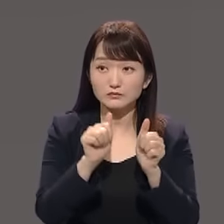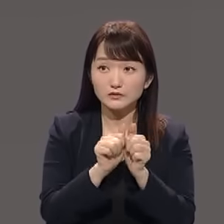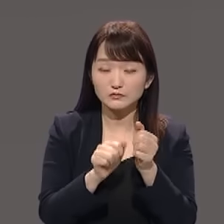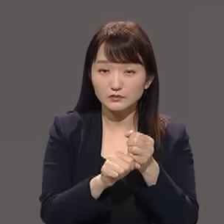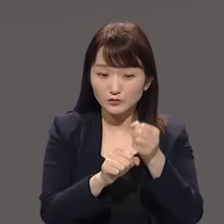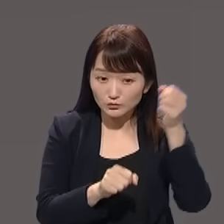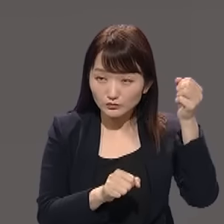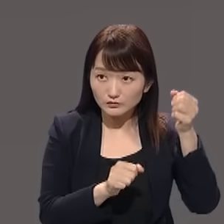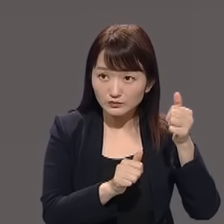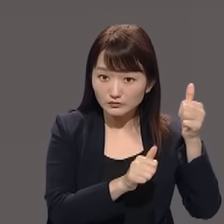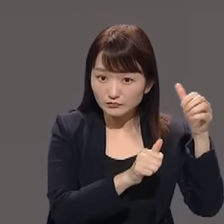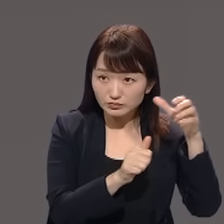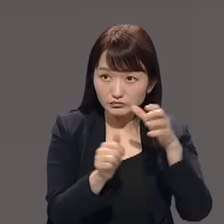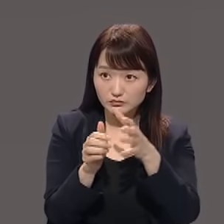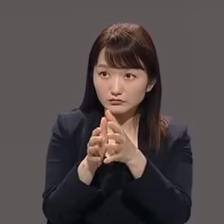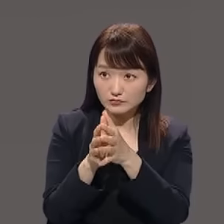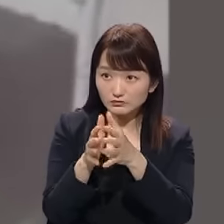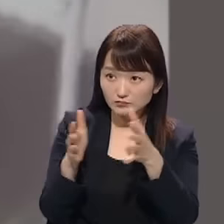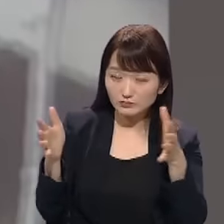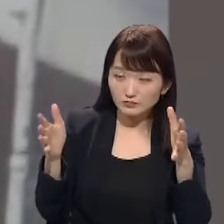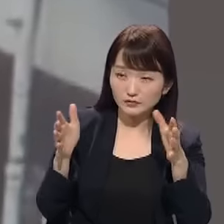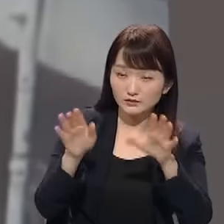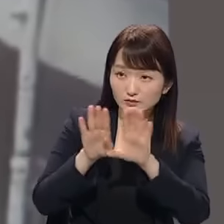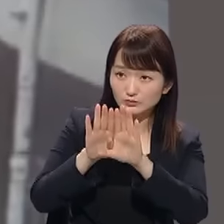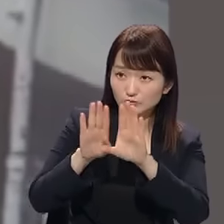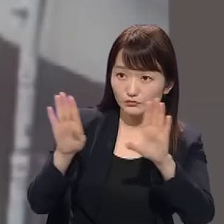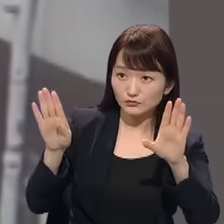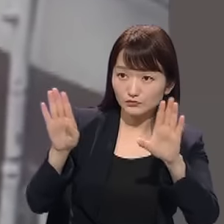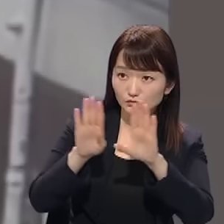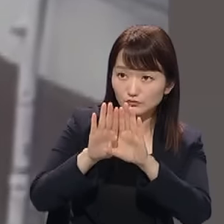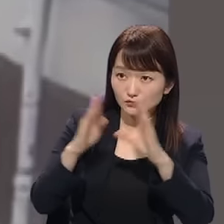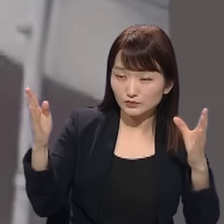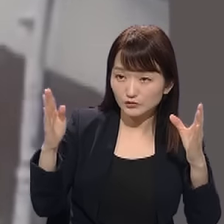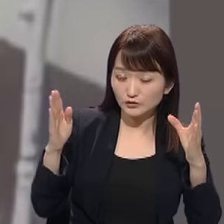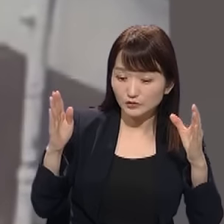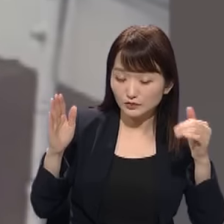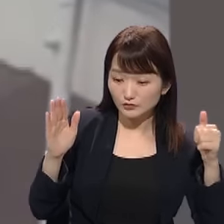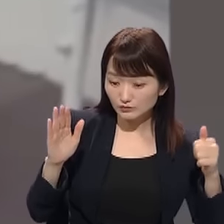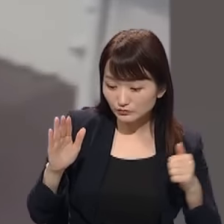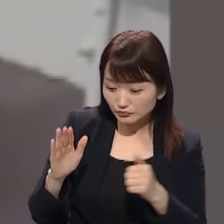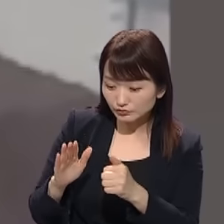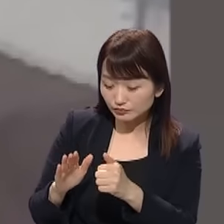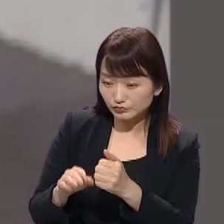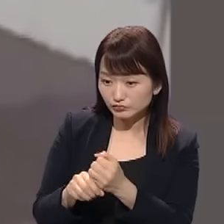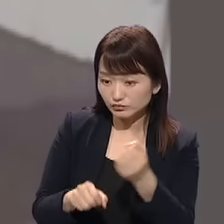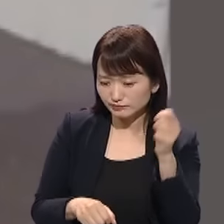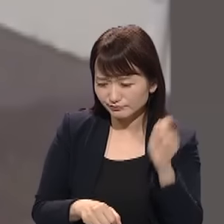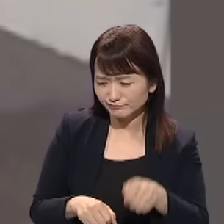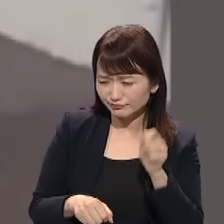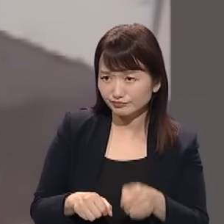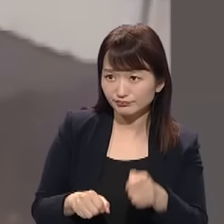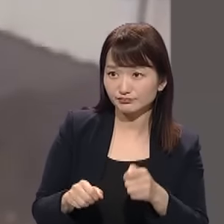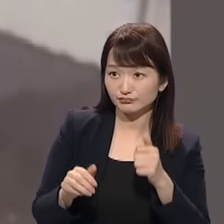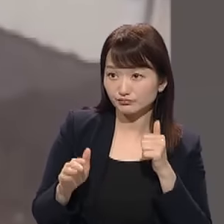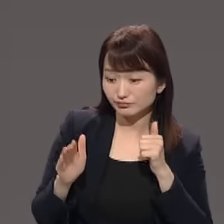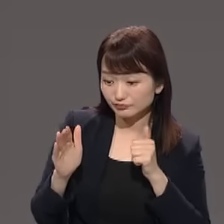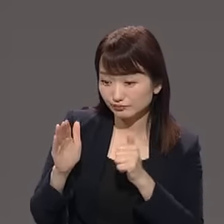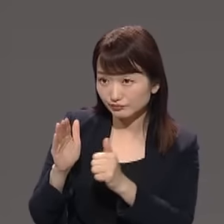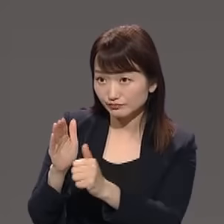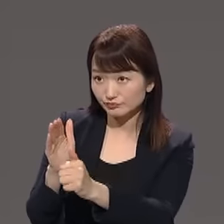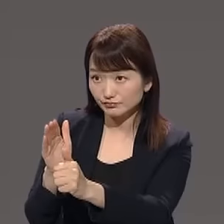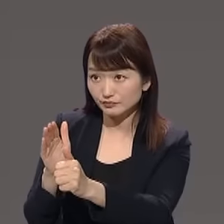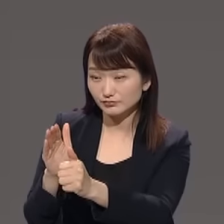우산 쓰고 오다가 아파트 문을 쓱 자, 들어가면서 우산 탈탈 털고 들어갔는데요. 자, 잠시 후에 시간이